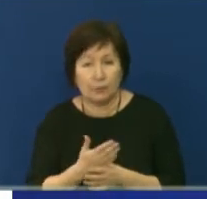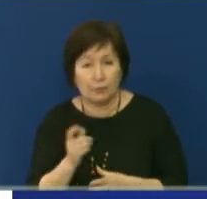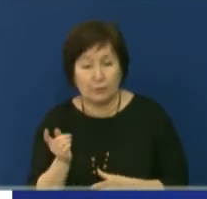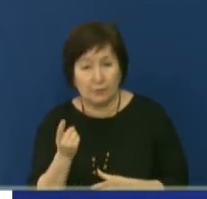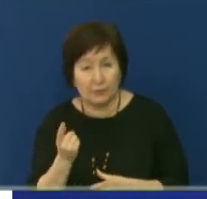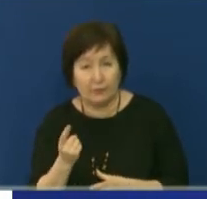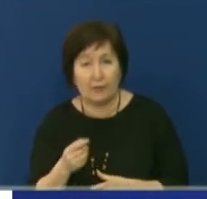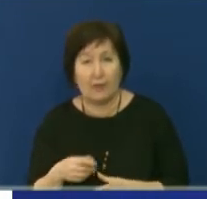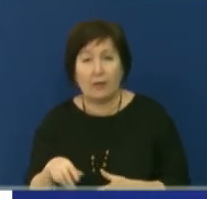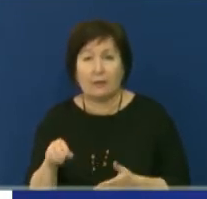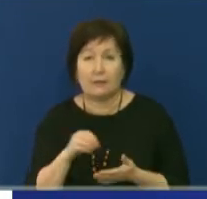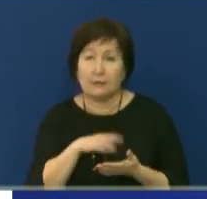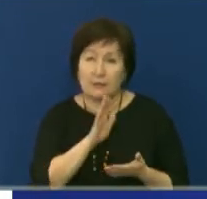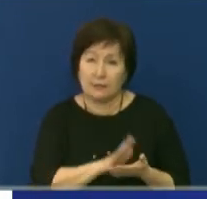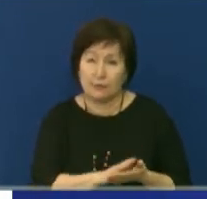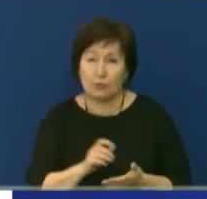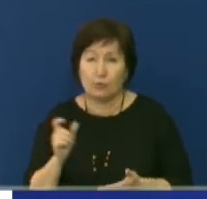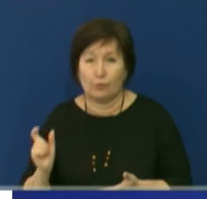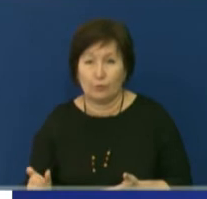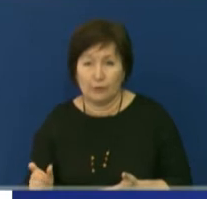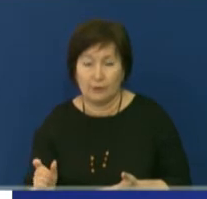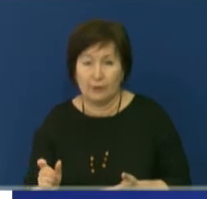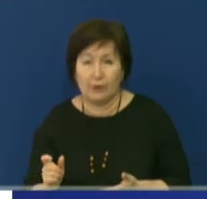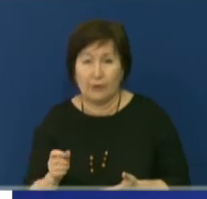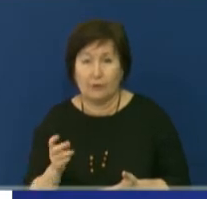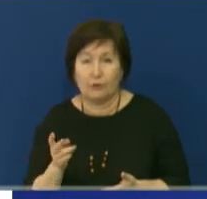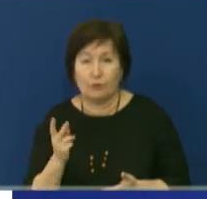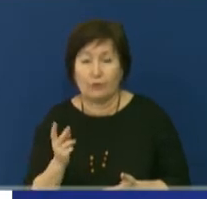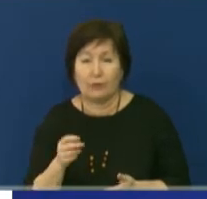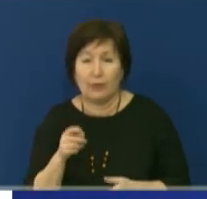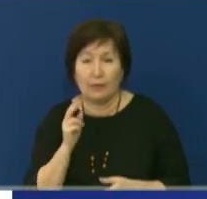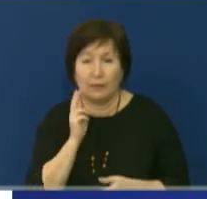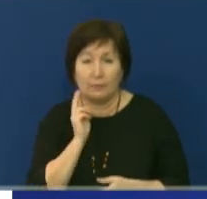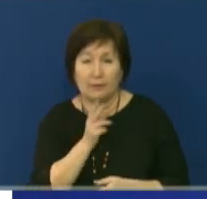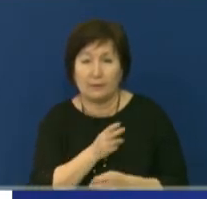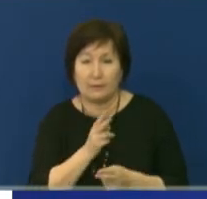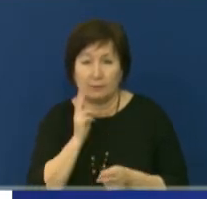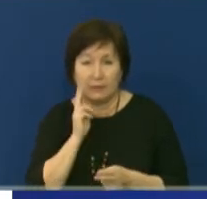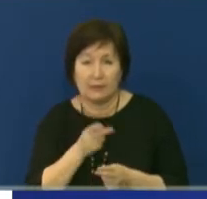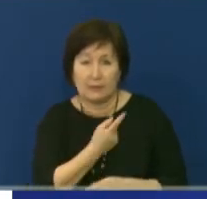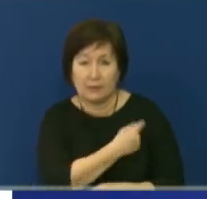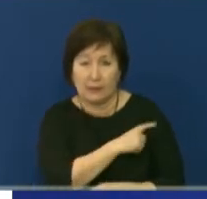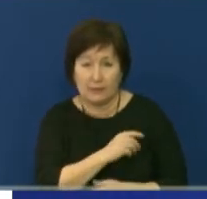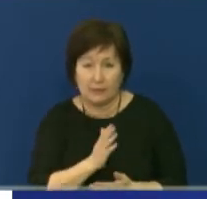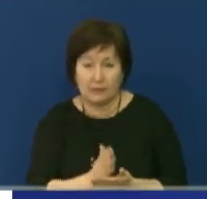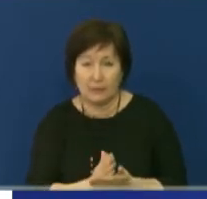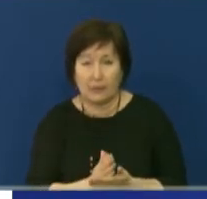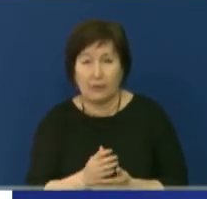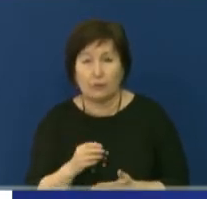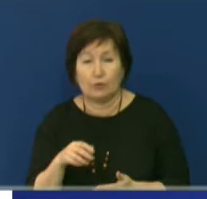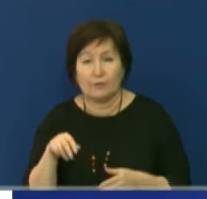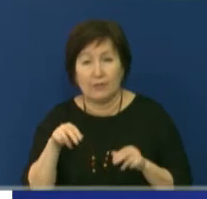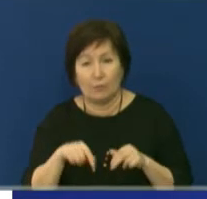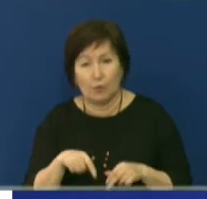регистратора, оказывает также ей помощь. И вторая непосредственно в самой поликлинике, второй